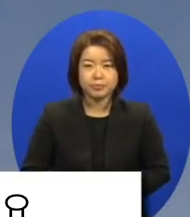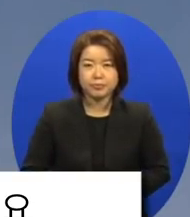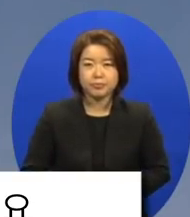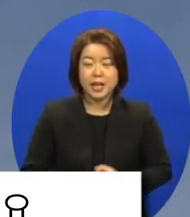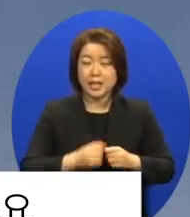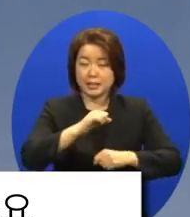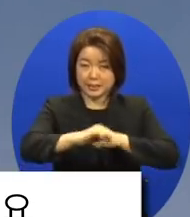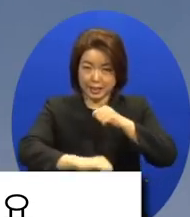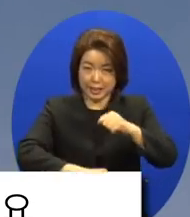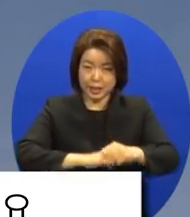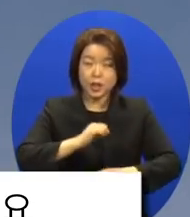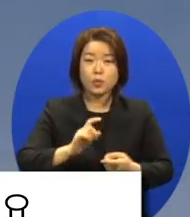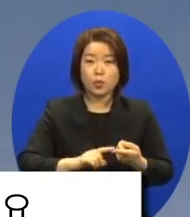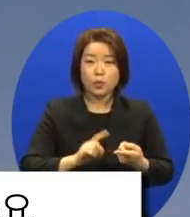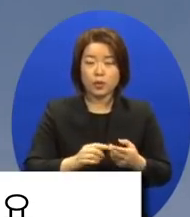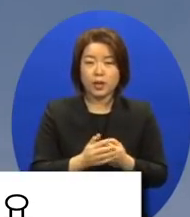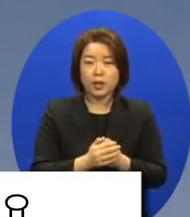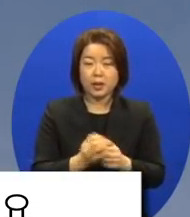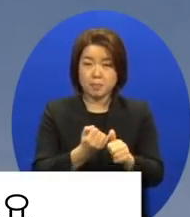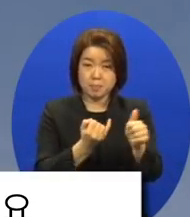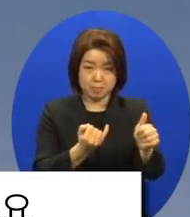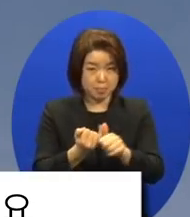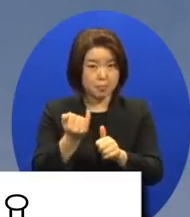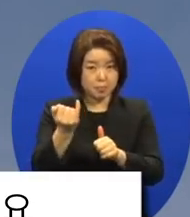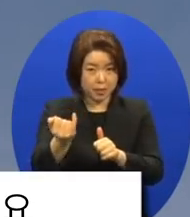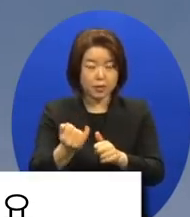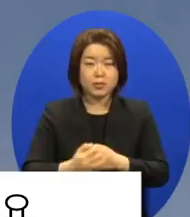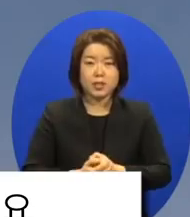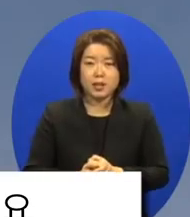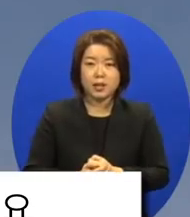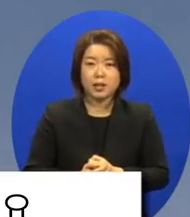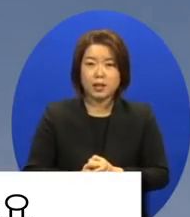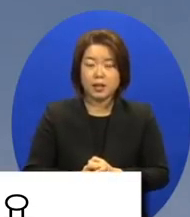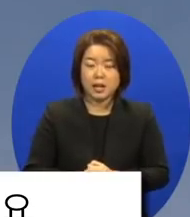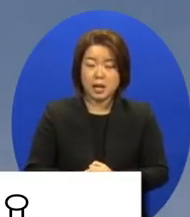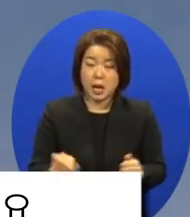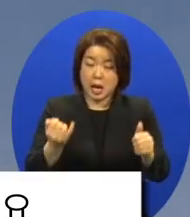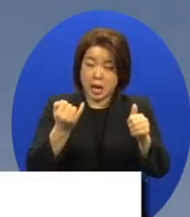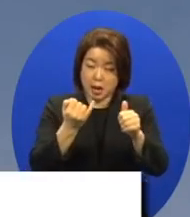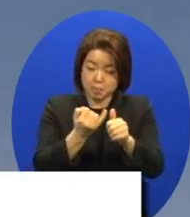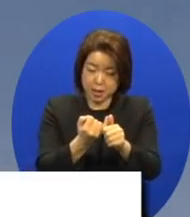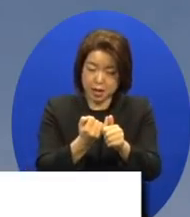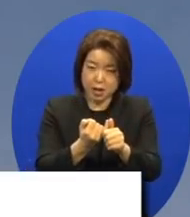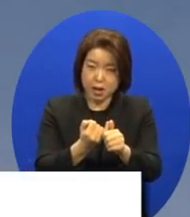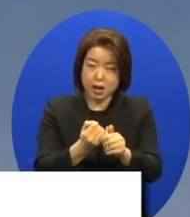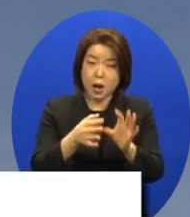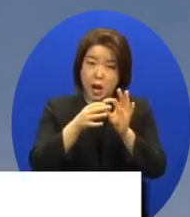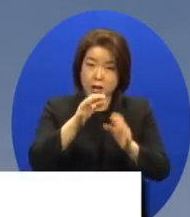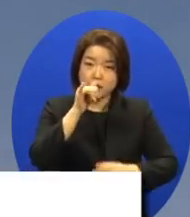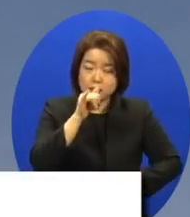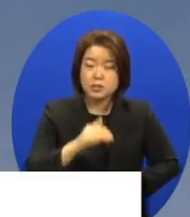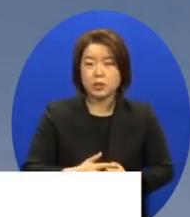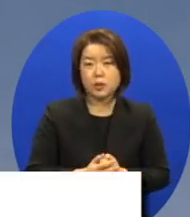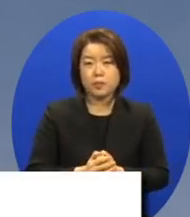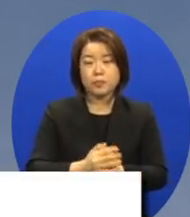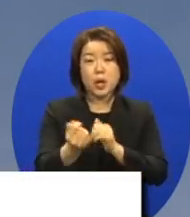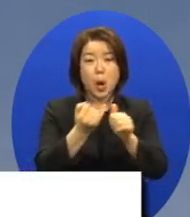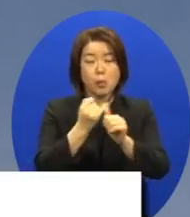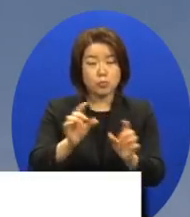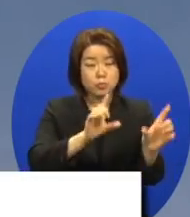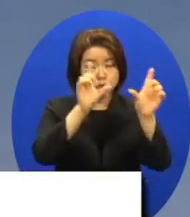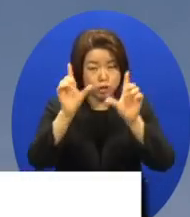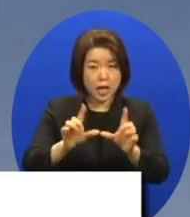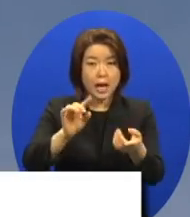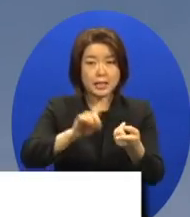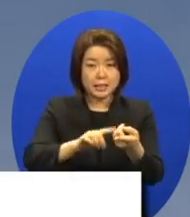자유롭게 배우자의 와 결합하지 않아요 사실 부부 생활